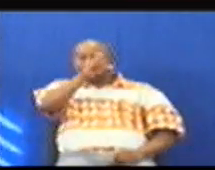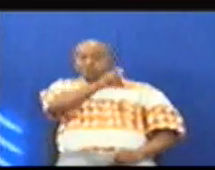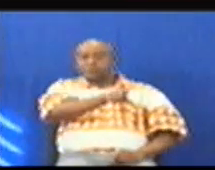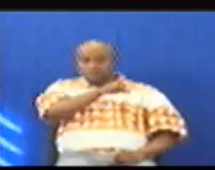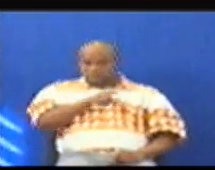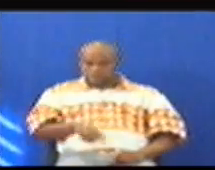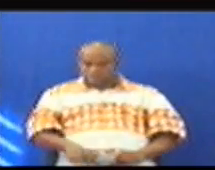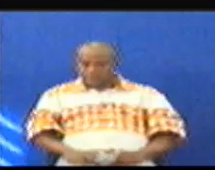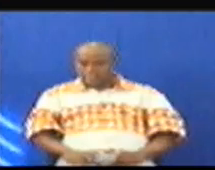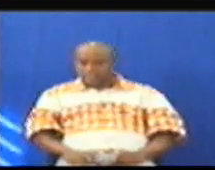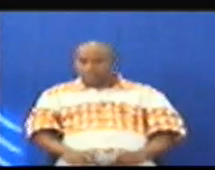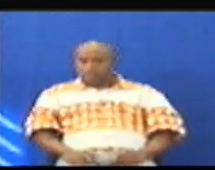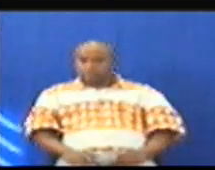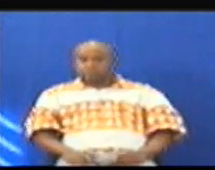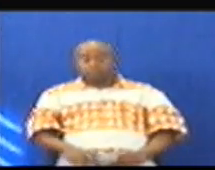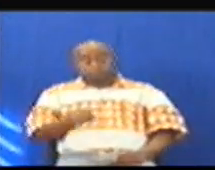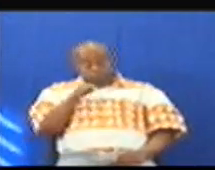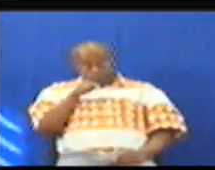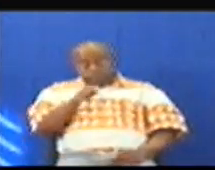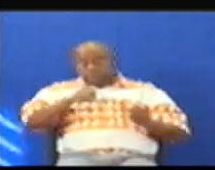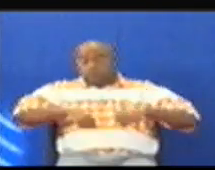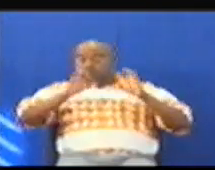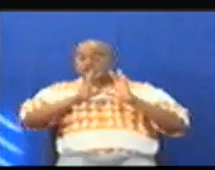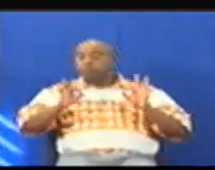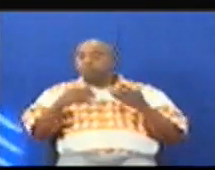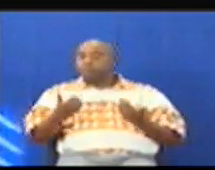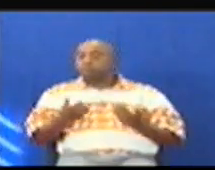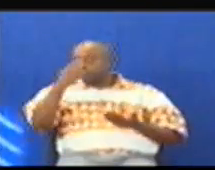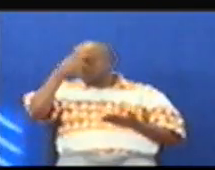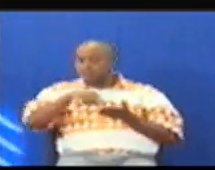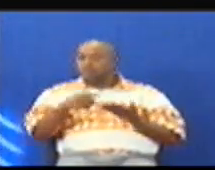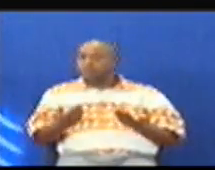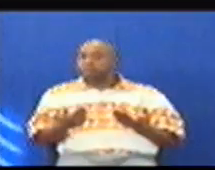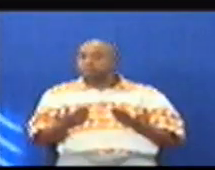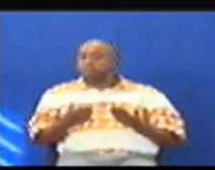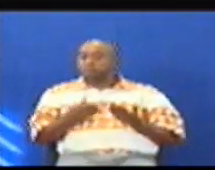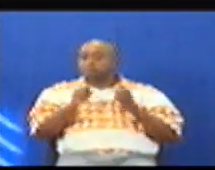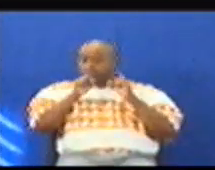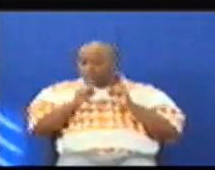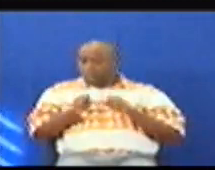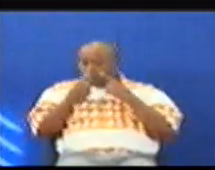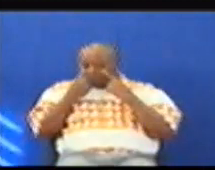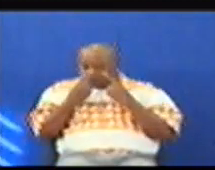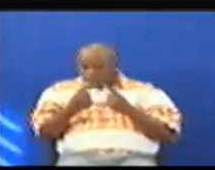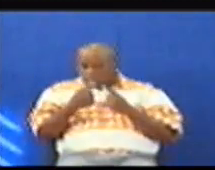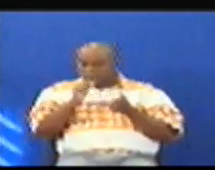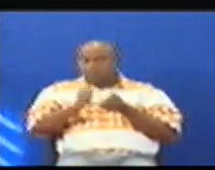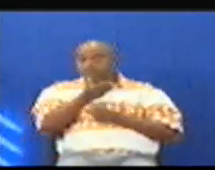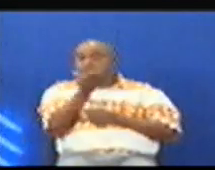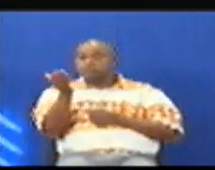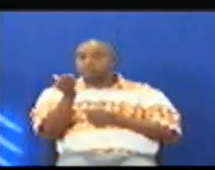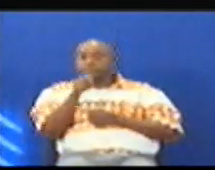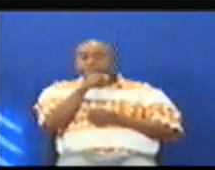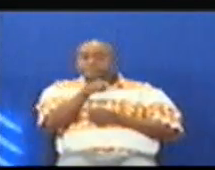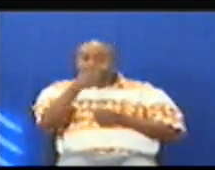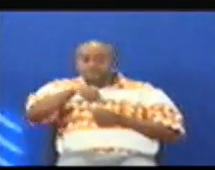nisiende mbali. Utawala bora ni pamoja na kuzingatia nyenzo zingine ambazo sisi tunaweza tukaziona kama nyenzo